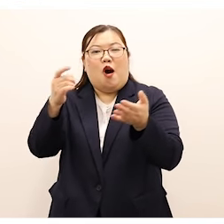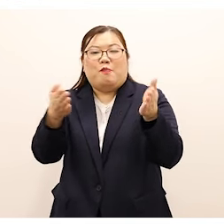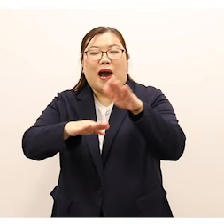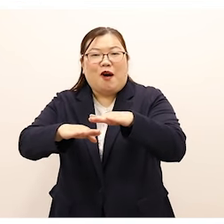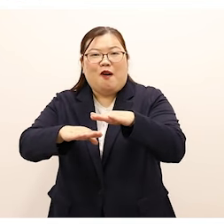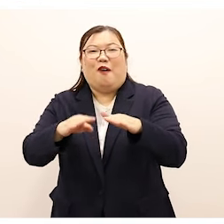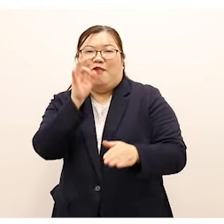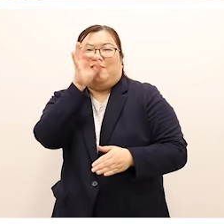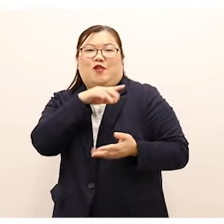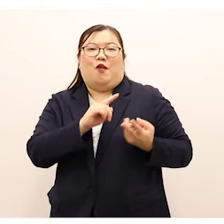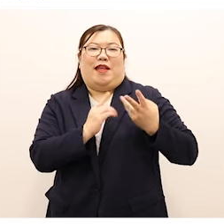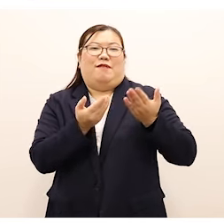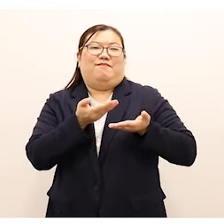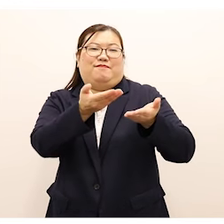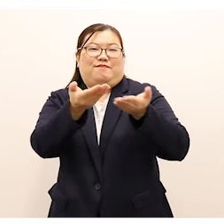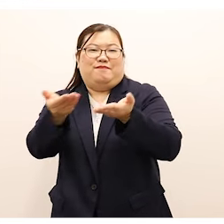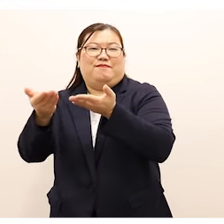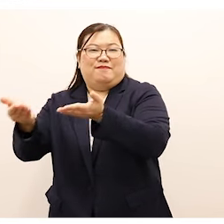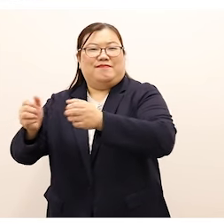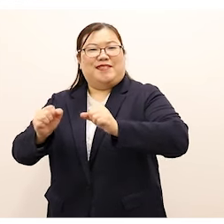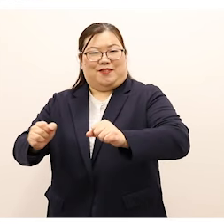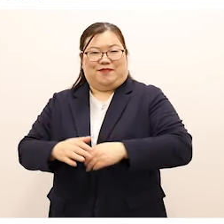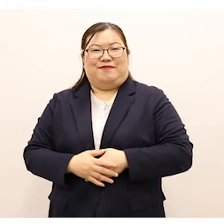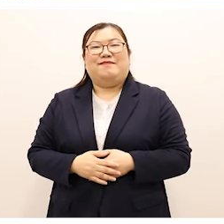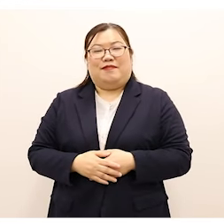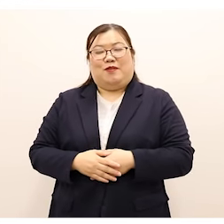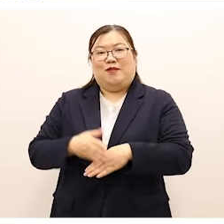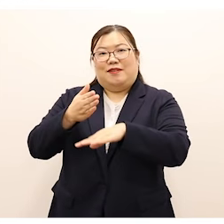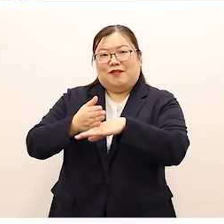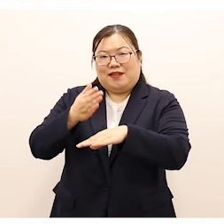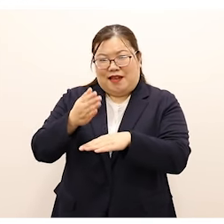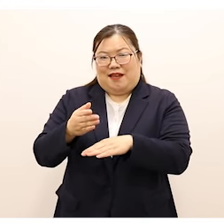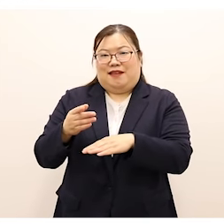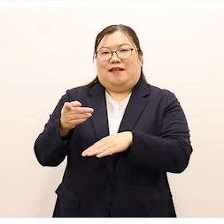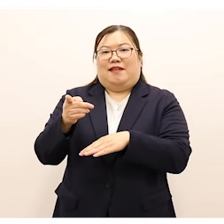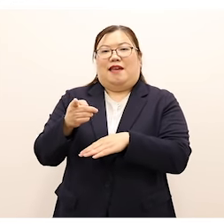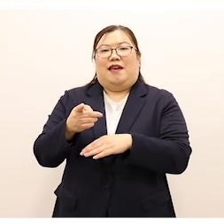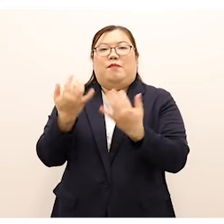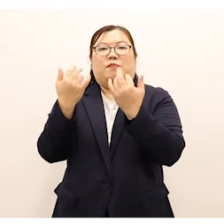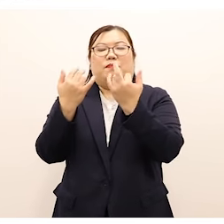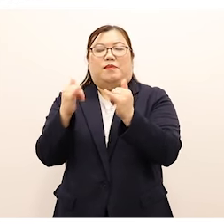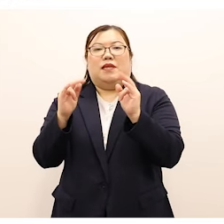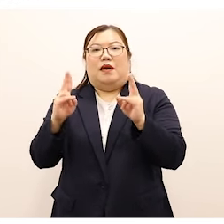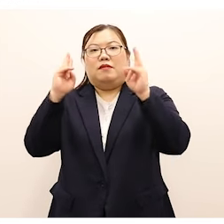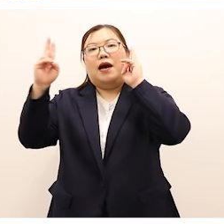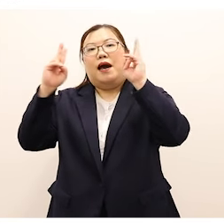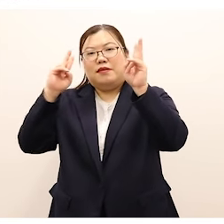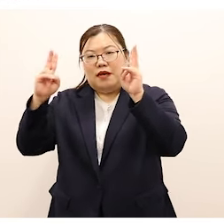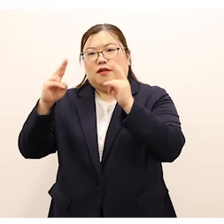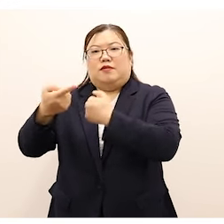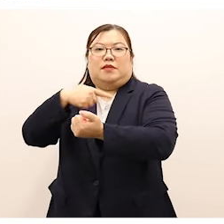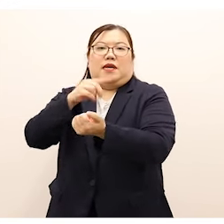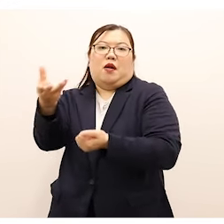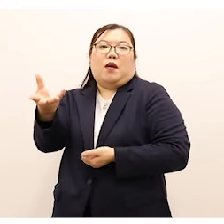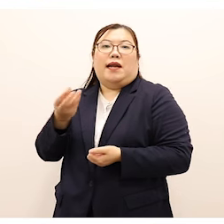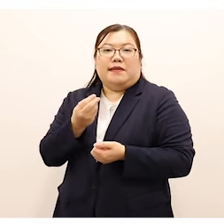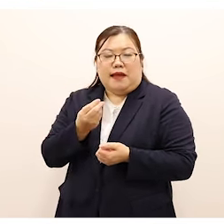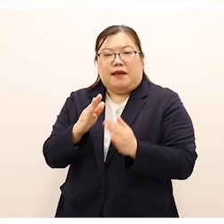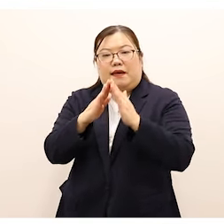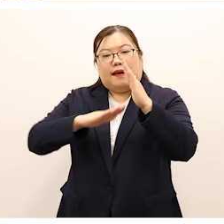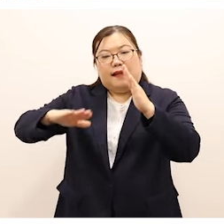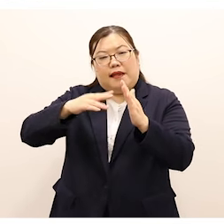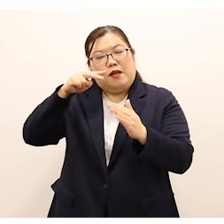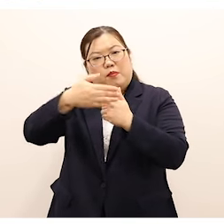します。これにより、民間事業者のお力を借りて、声かけや見守りの機会を増やすことができ